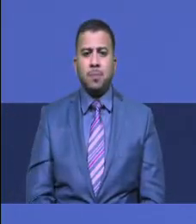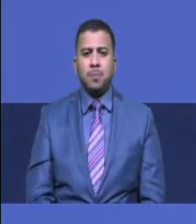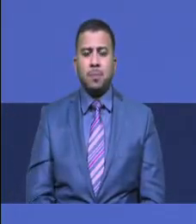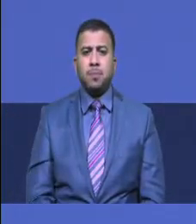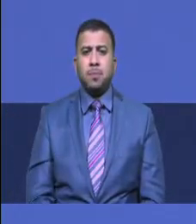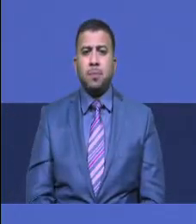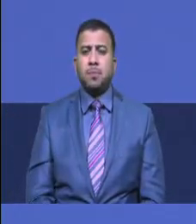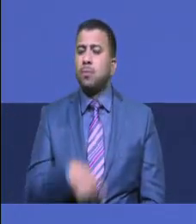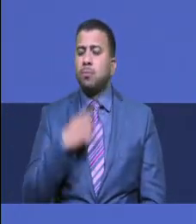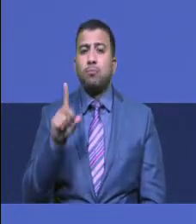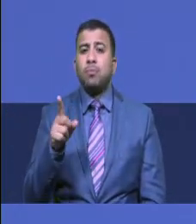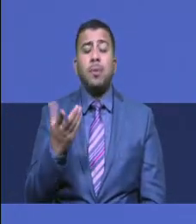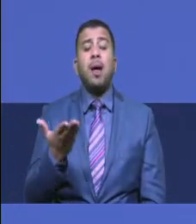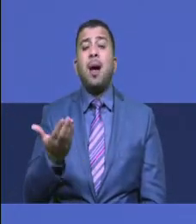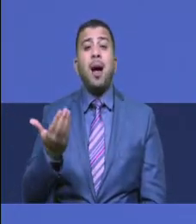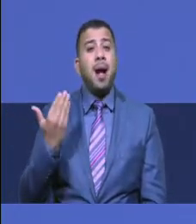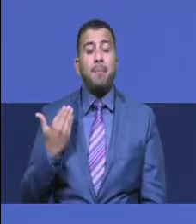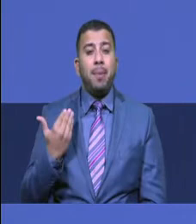وكان ذلك قبل